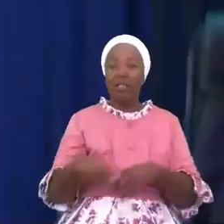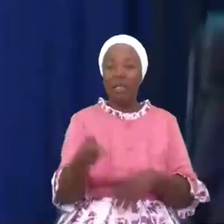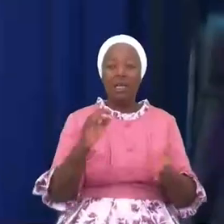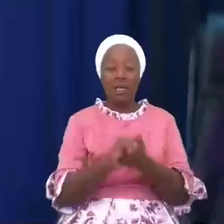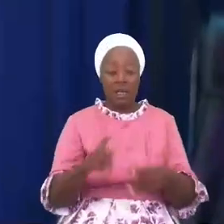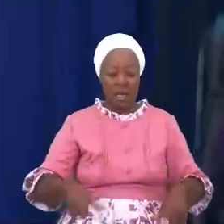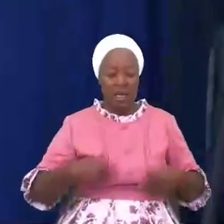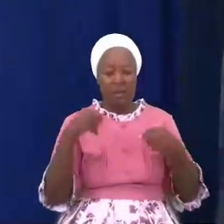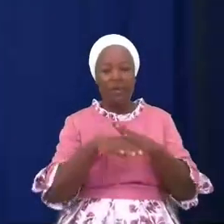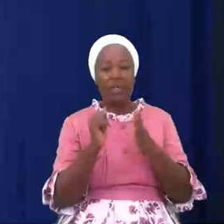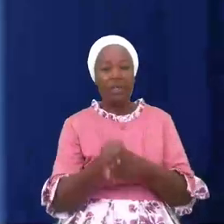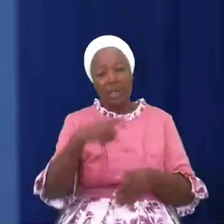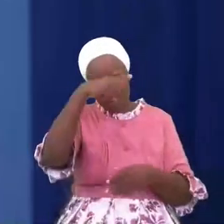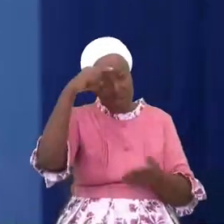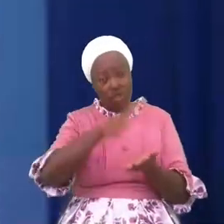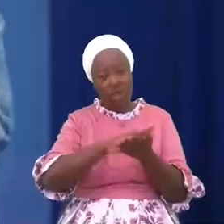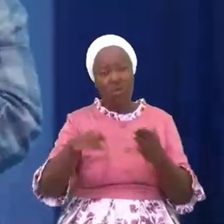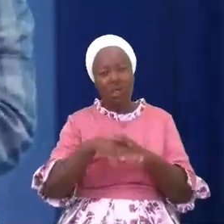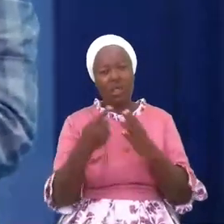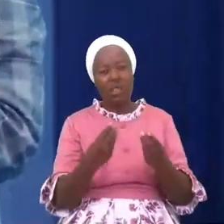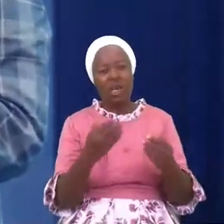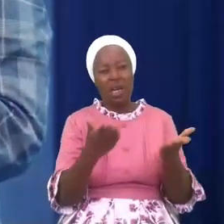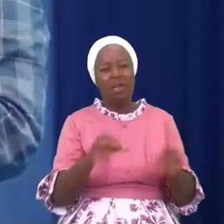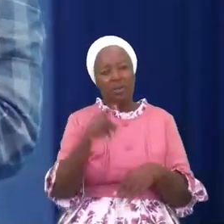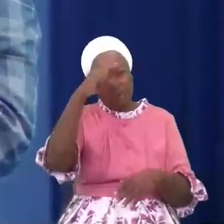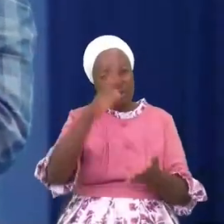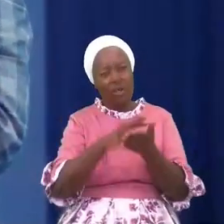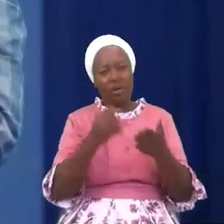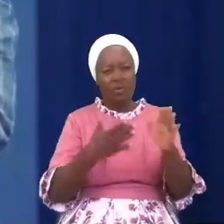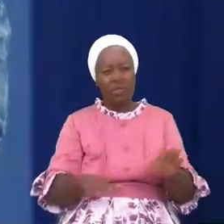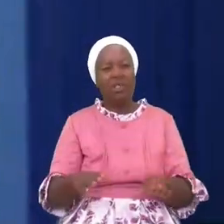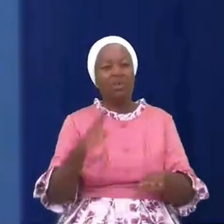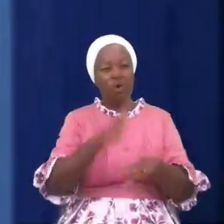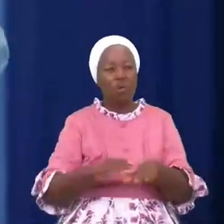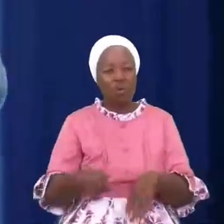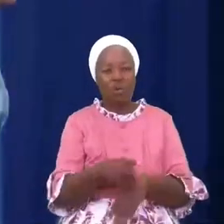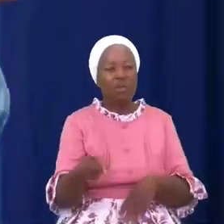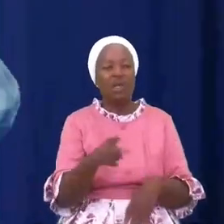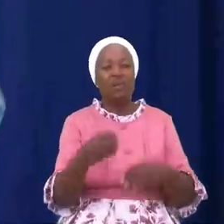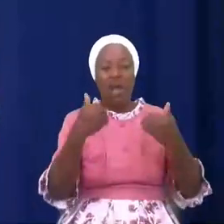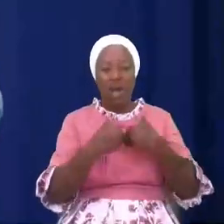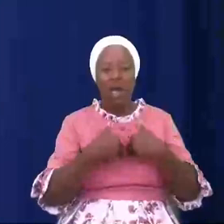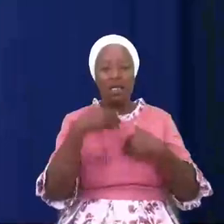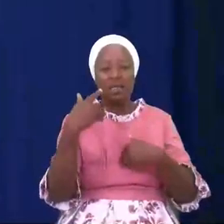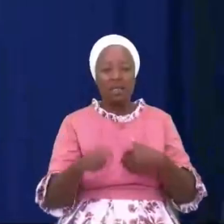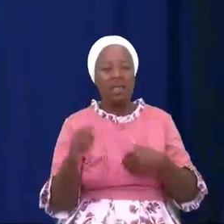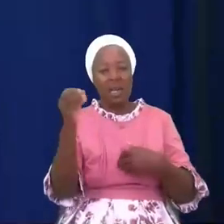qui habitaient le pays de l'ombre de la mort, une lumière resplendit.